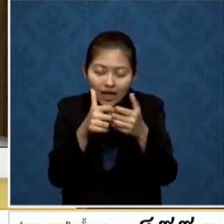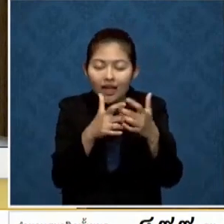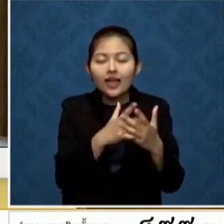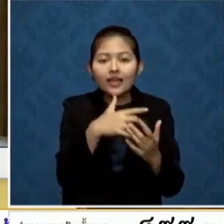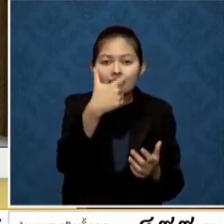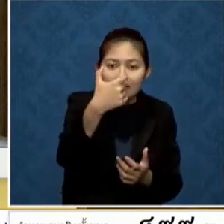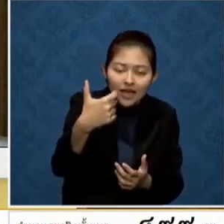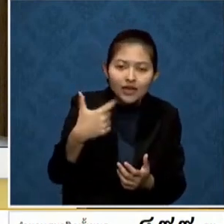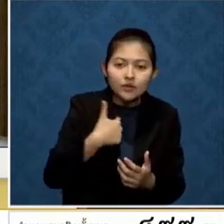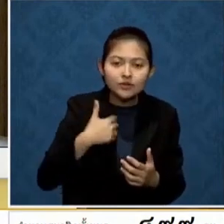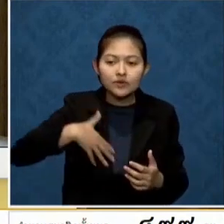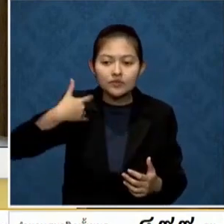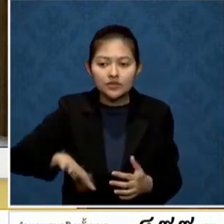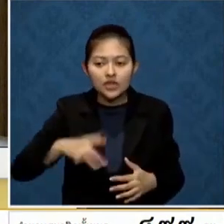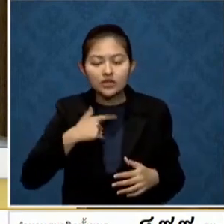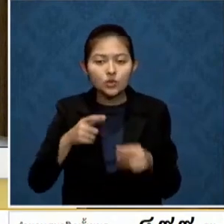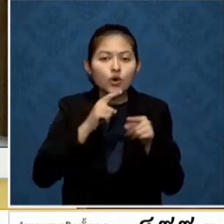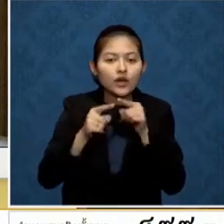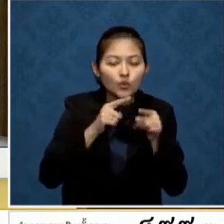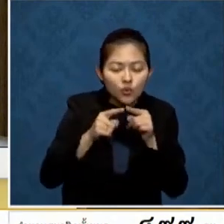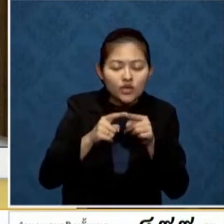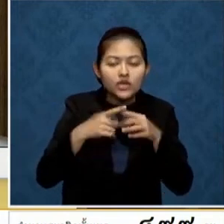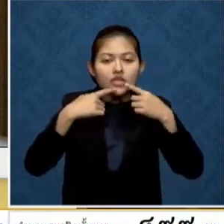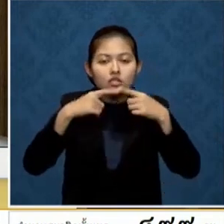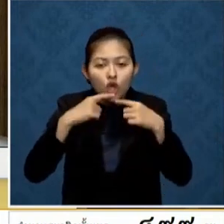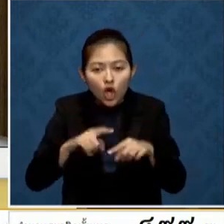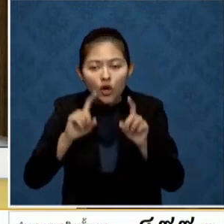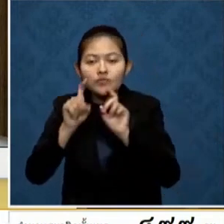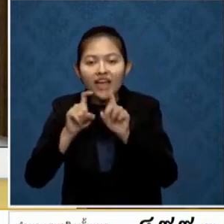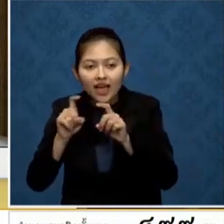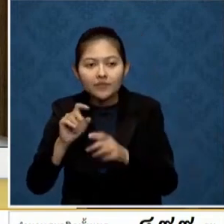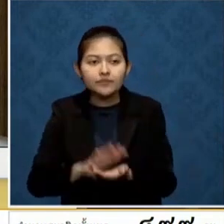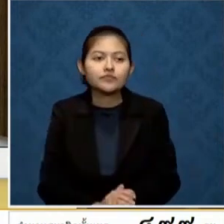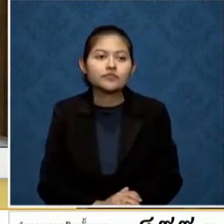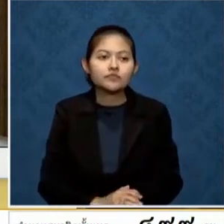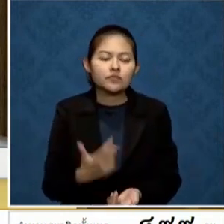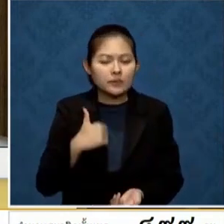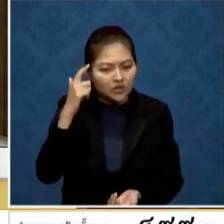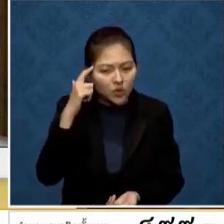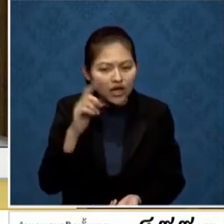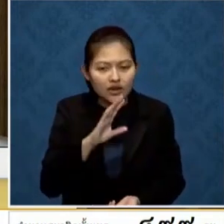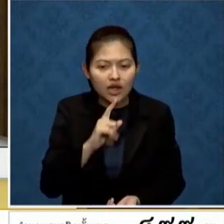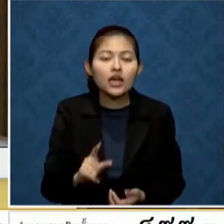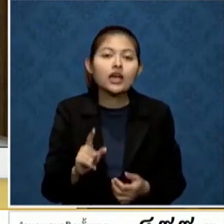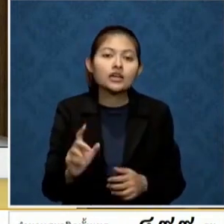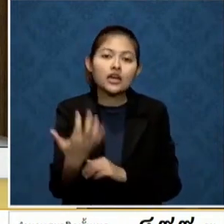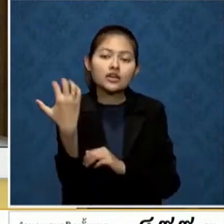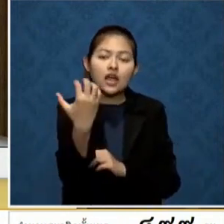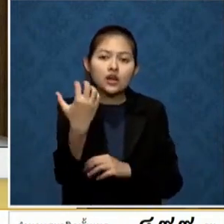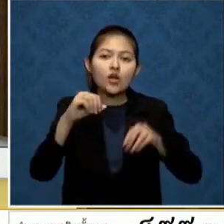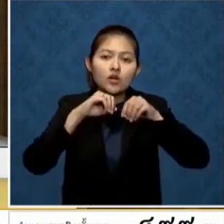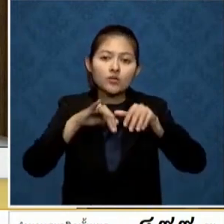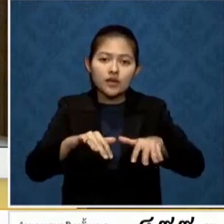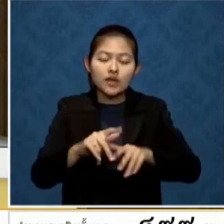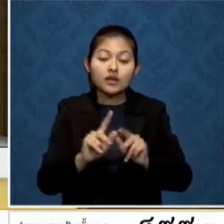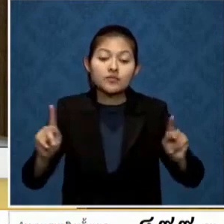สบายใจต่อผู้ที่ตอบคำถามหรือผู้ที่ชี้แจงผมมองต่างจากท่านเลยครับผมกลับมองว่าถ้าเราทำให้การถ่ายทอดสดการประชุมคณะกรรมาธิการ